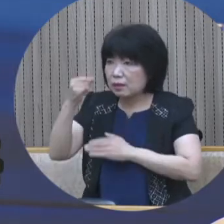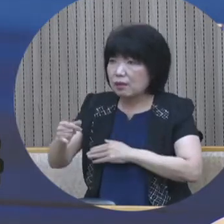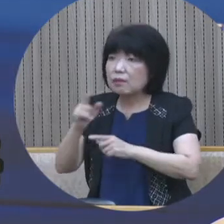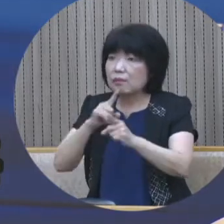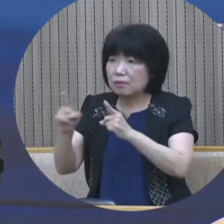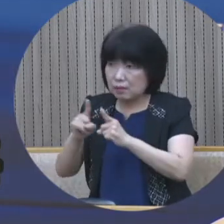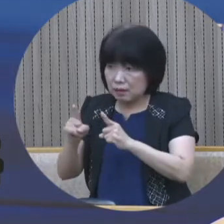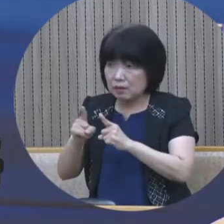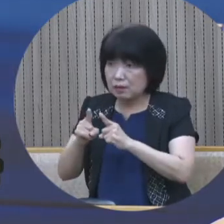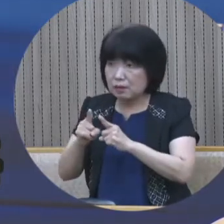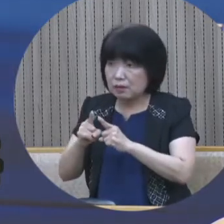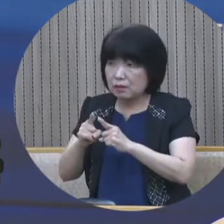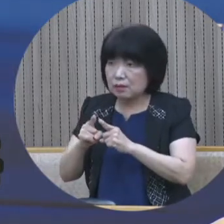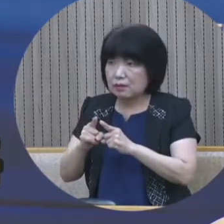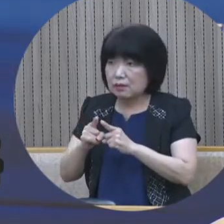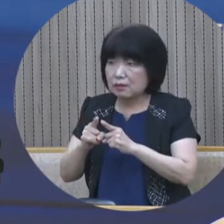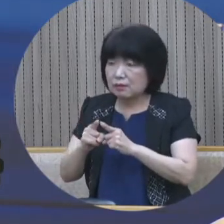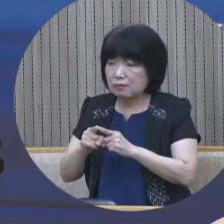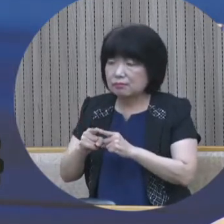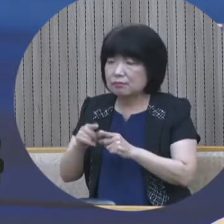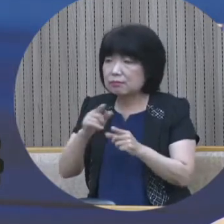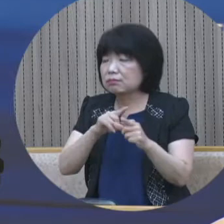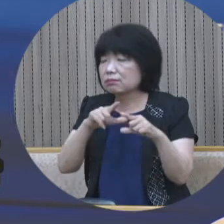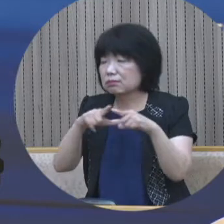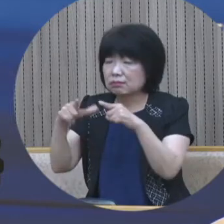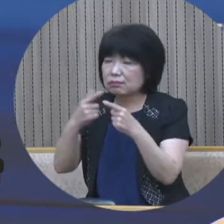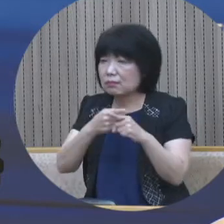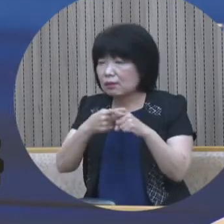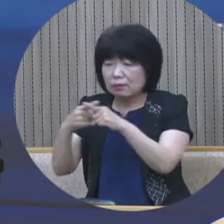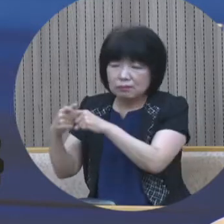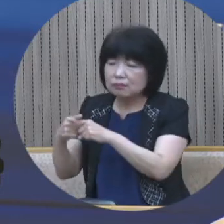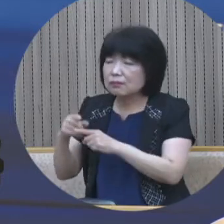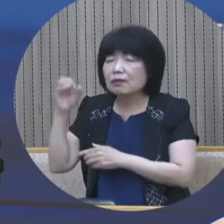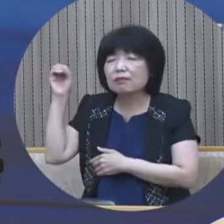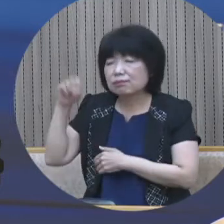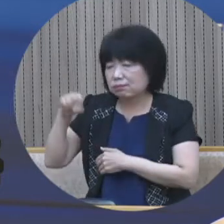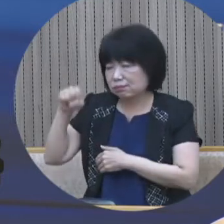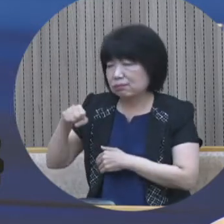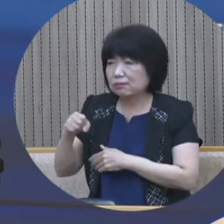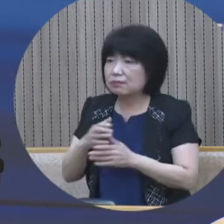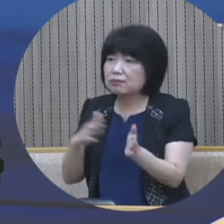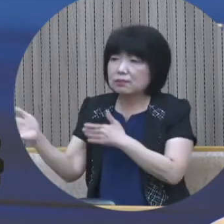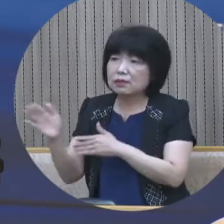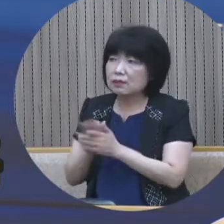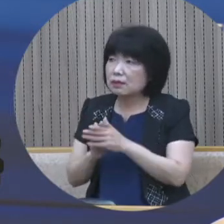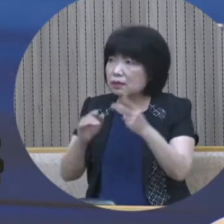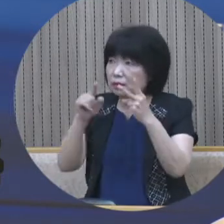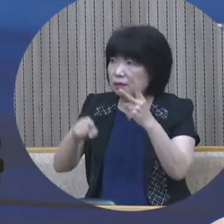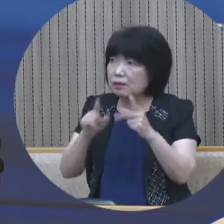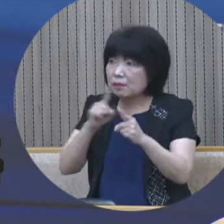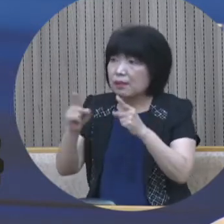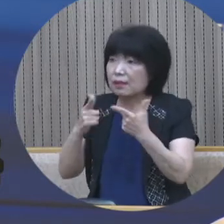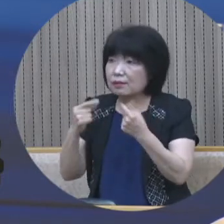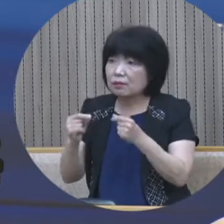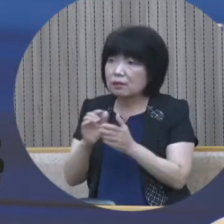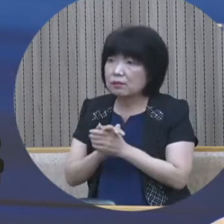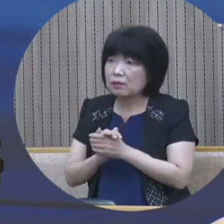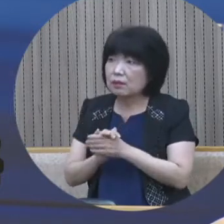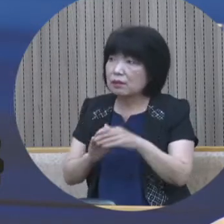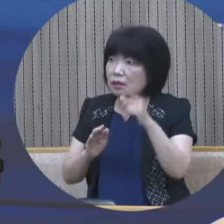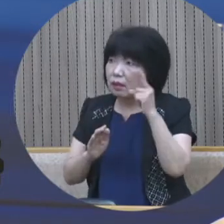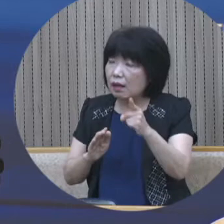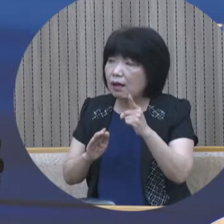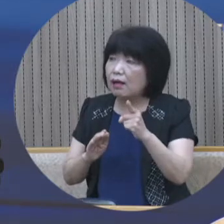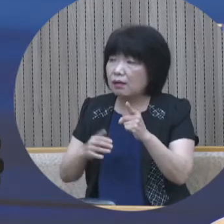말로 일관했습니다. 이 사람은 2절에 표현된 대로 한